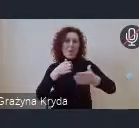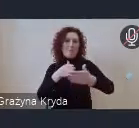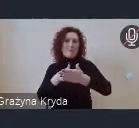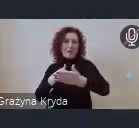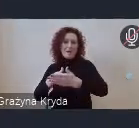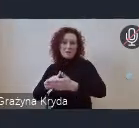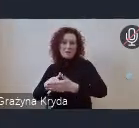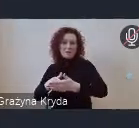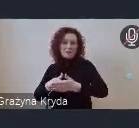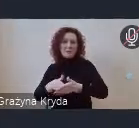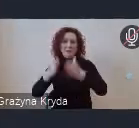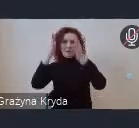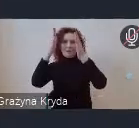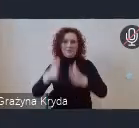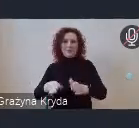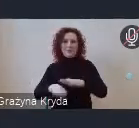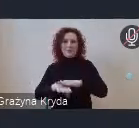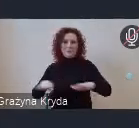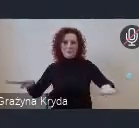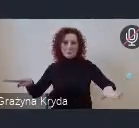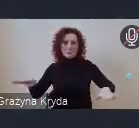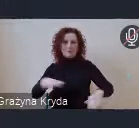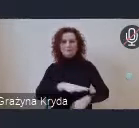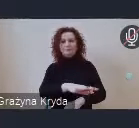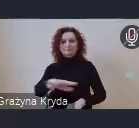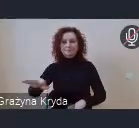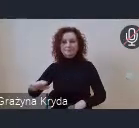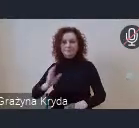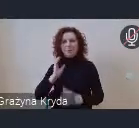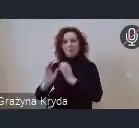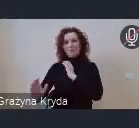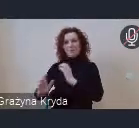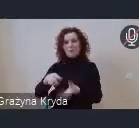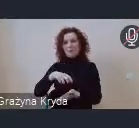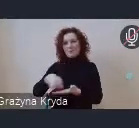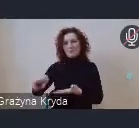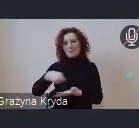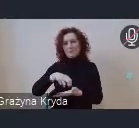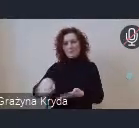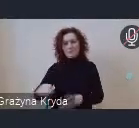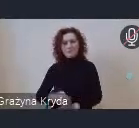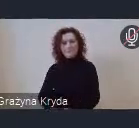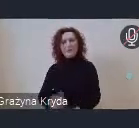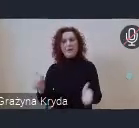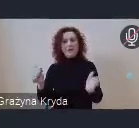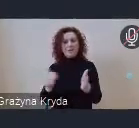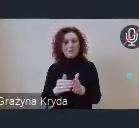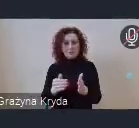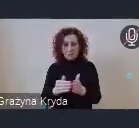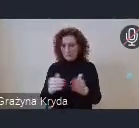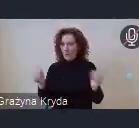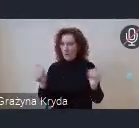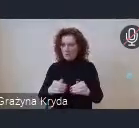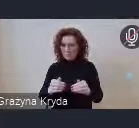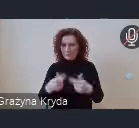przestrzeni Komunikacji czyli najpierw masą strona na język polski trzeba umożliwić osobom poruszającym